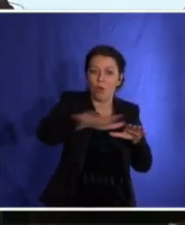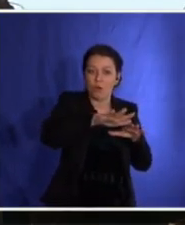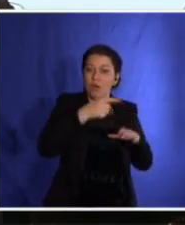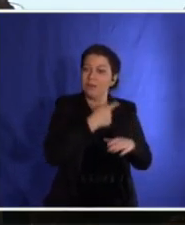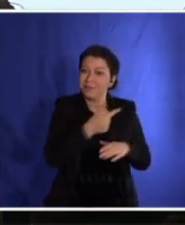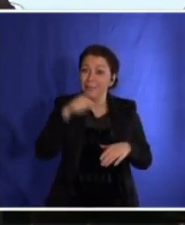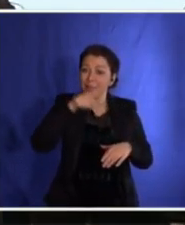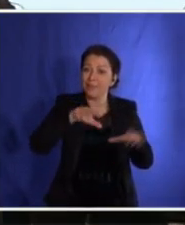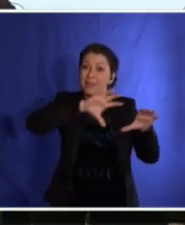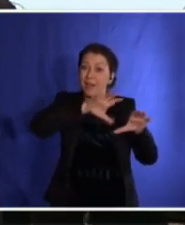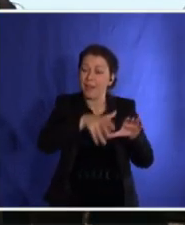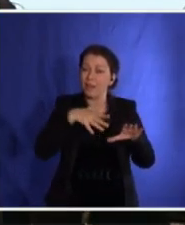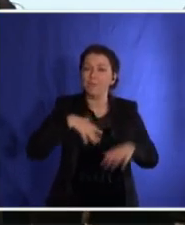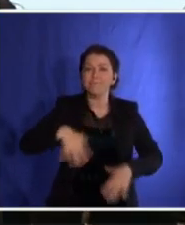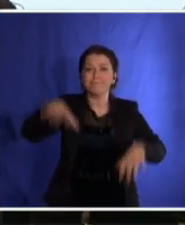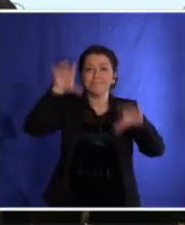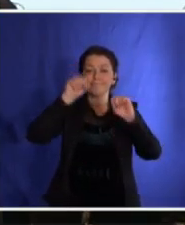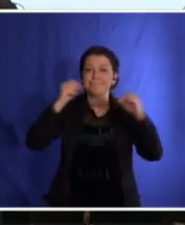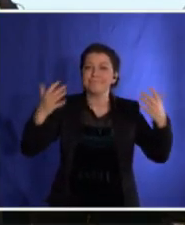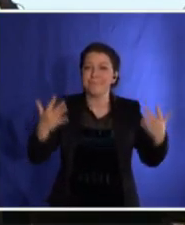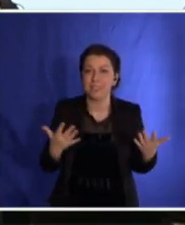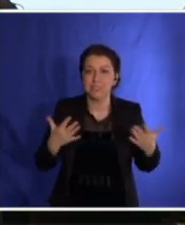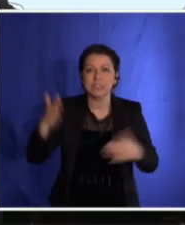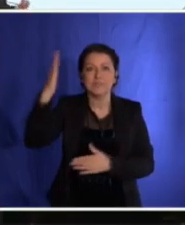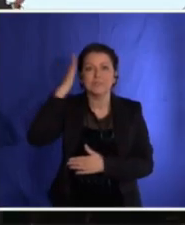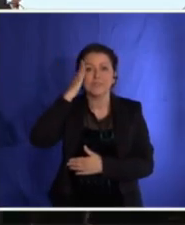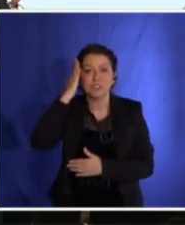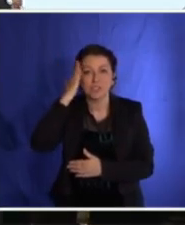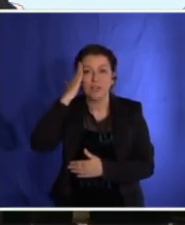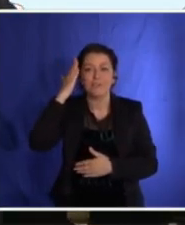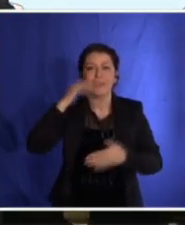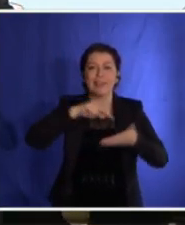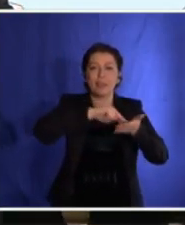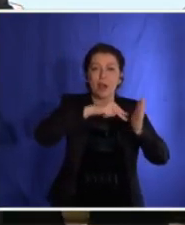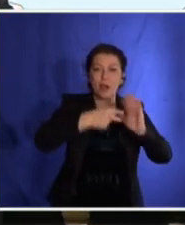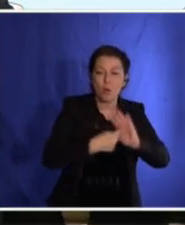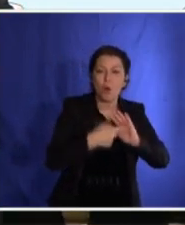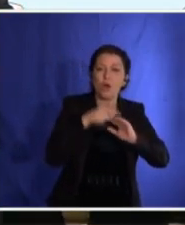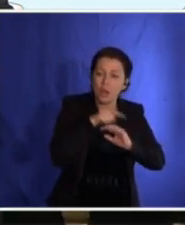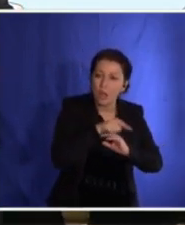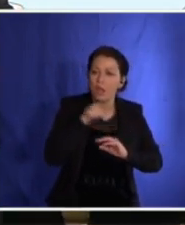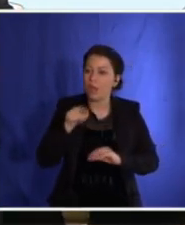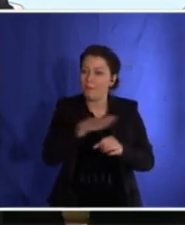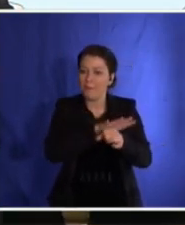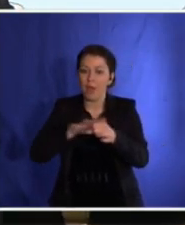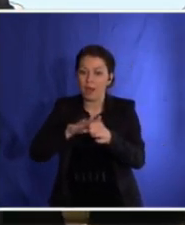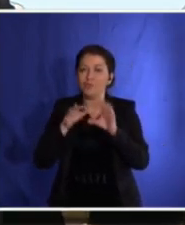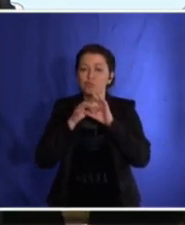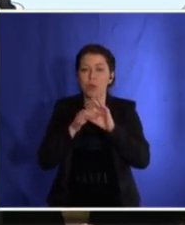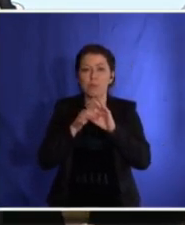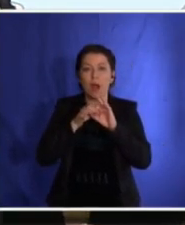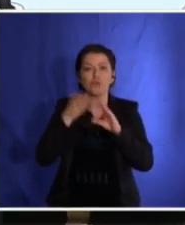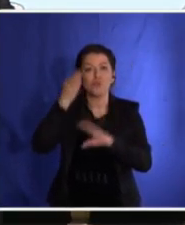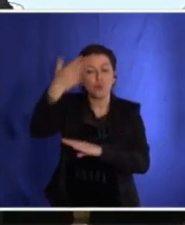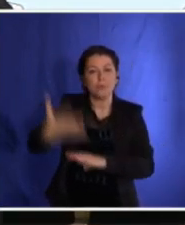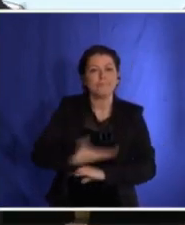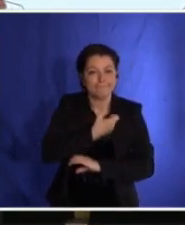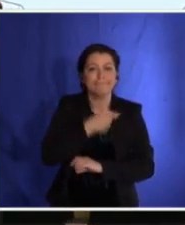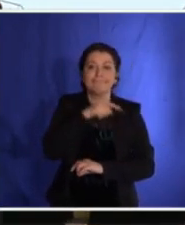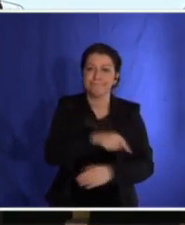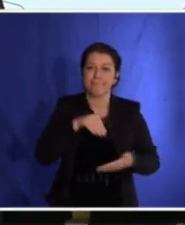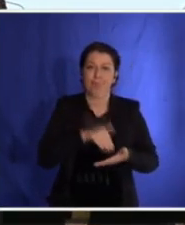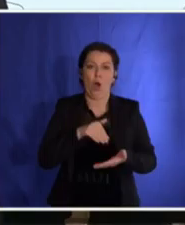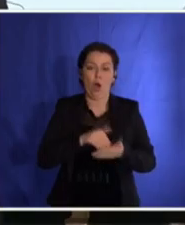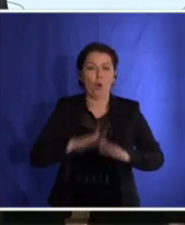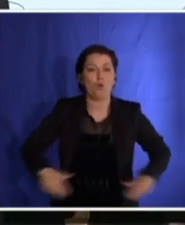hat, dass Wissenschaft und Technologie eigentlich die Grundlage ist für eine erfolgreiche Zukunft. Und wenn wir heute davon reden,